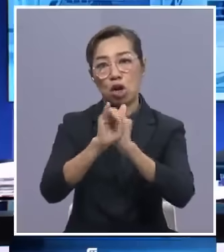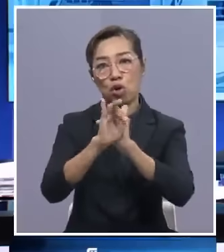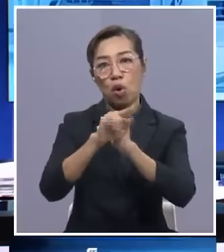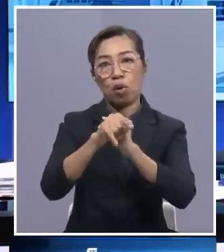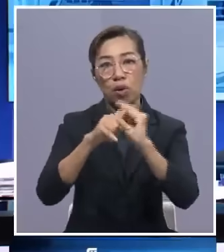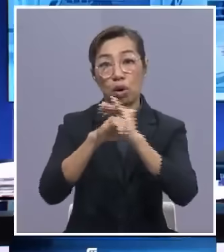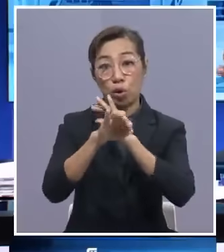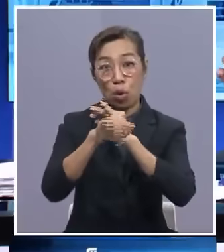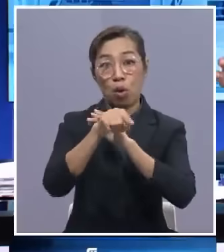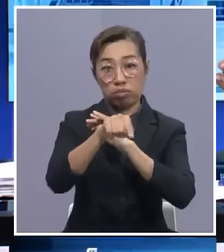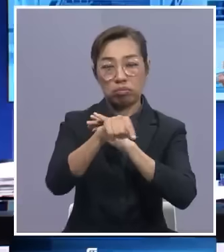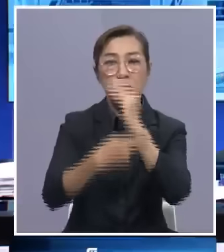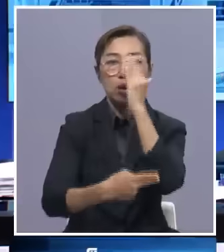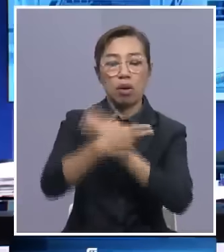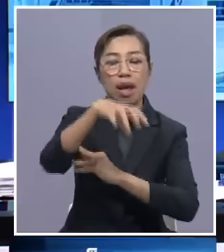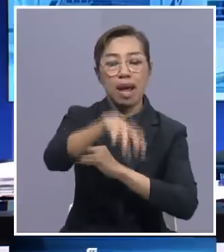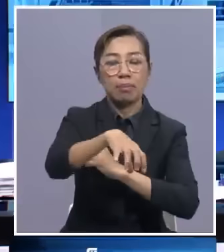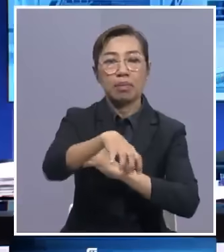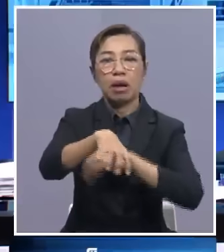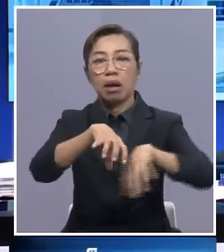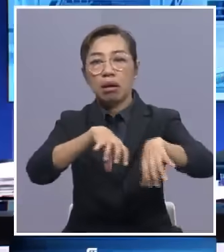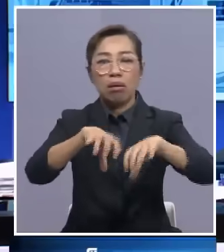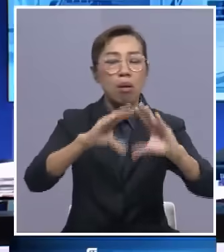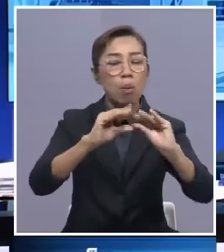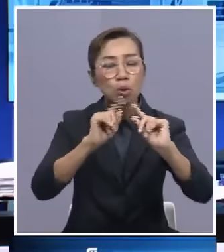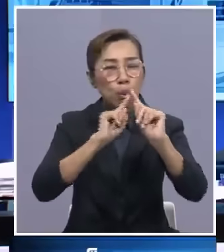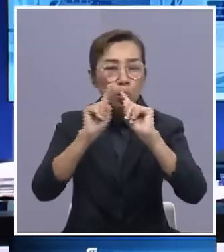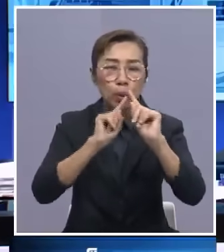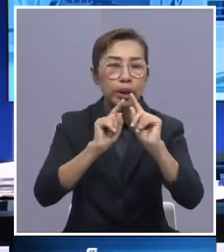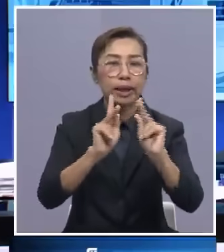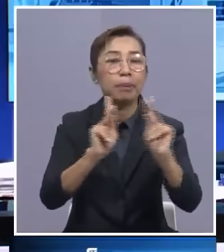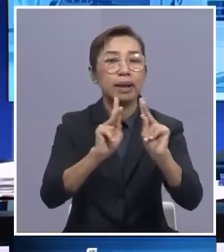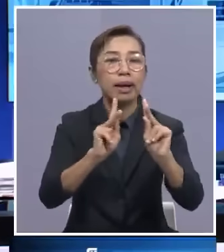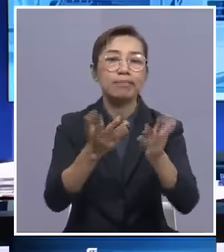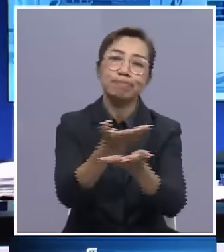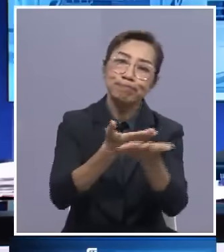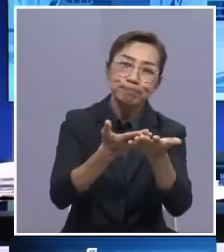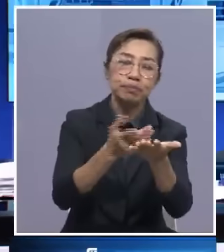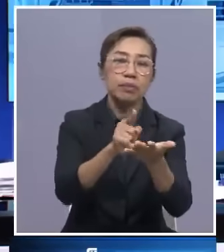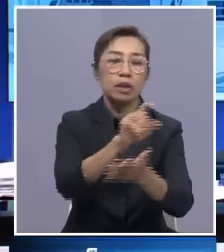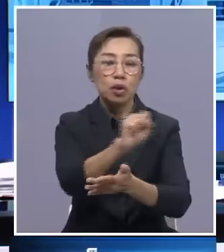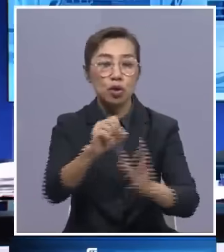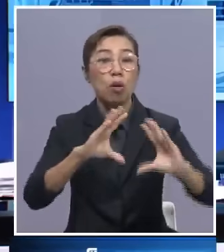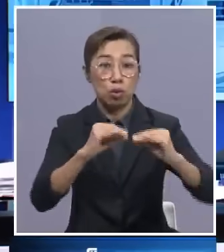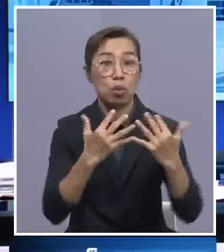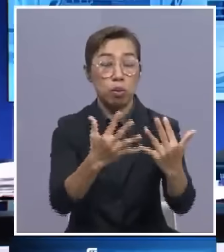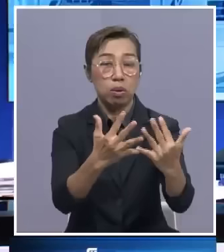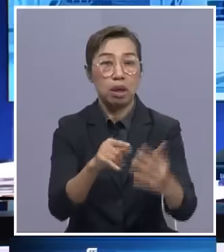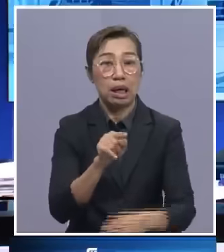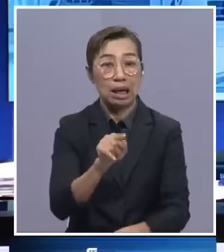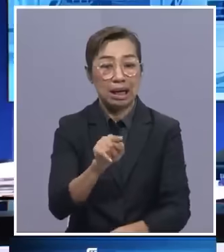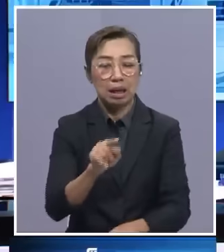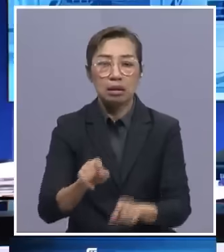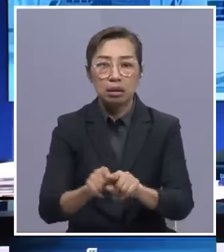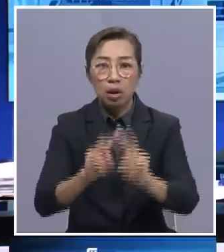ไปเช่าโรงแรมนะครับแล้วก็จัดกิจกรรมกันระหว่างกรรมการบริหารแล้วก็ส.สนะครับเราแทบจะไม่เชื่อไม่มีใครคาดคิดว่า